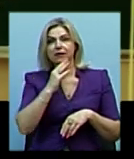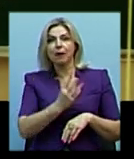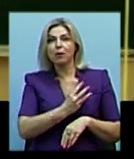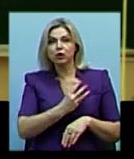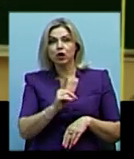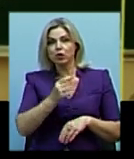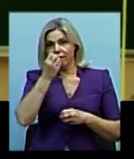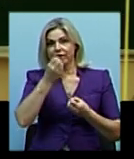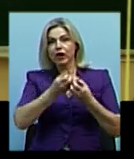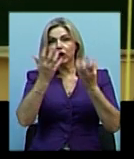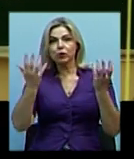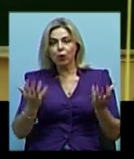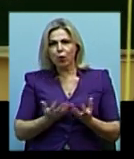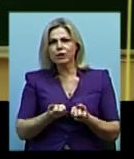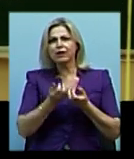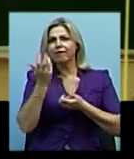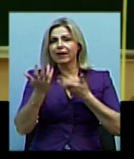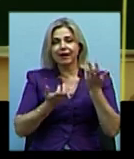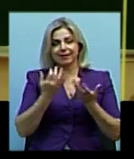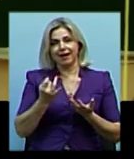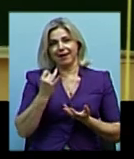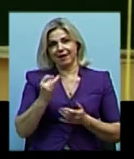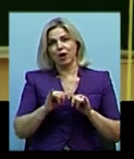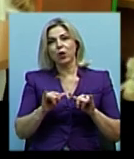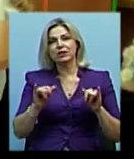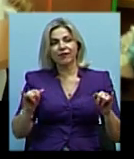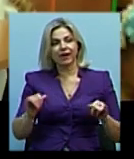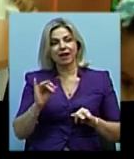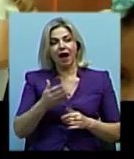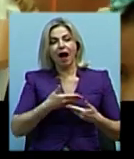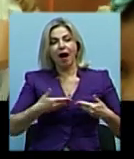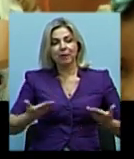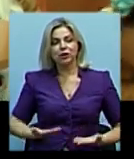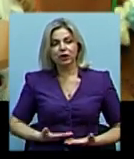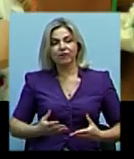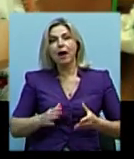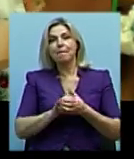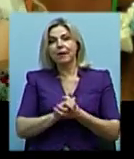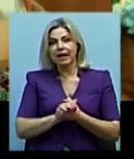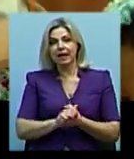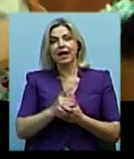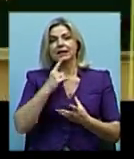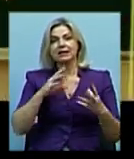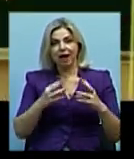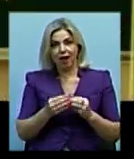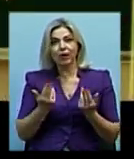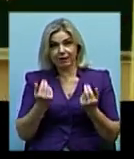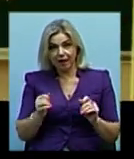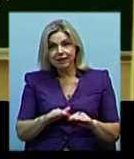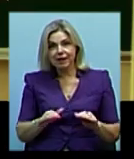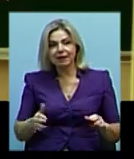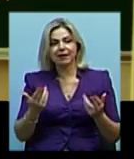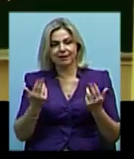оцей віночок квіт розвідає, а ми живемо з вами в мирі, злагоді. Так, діти?